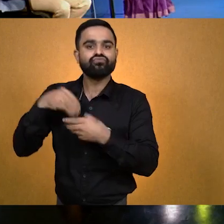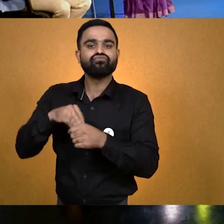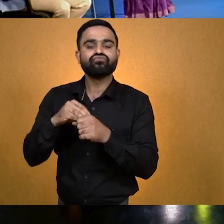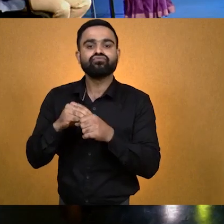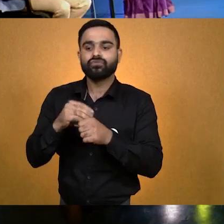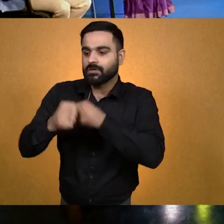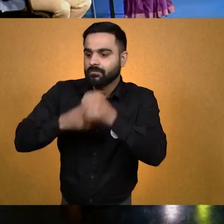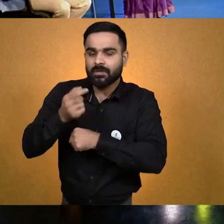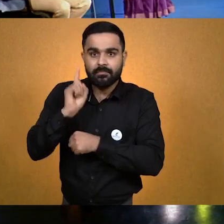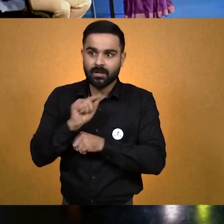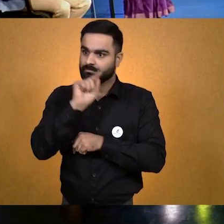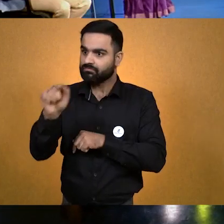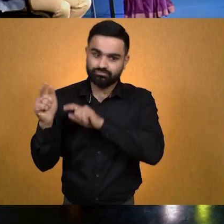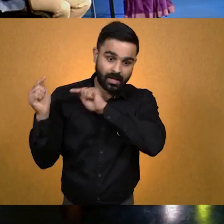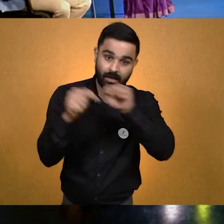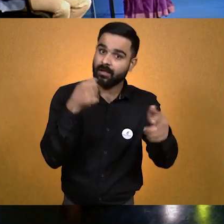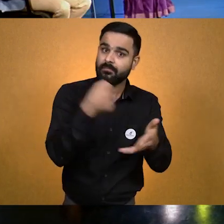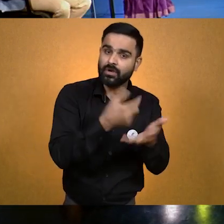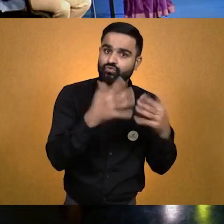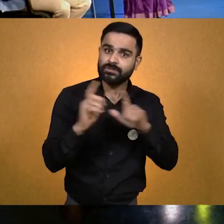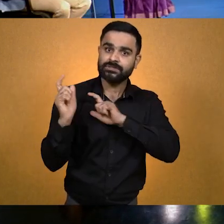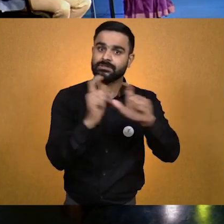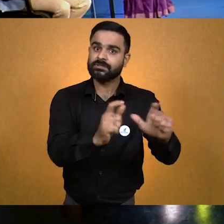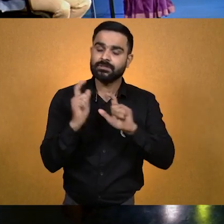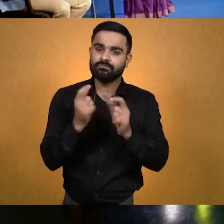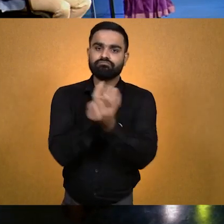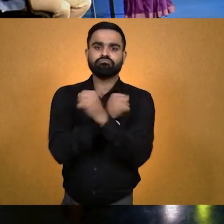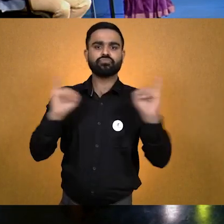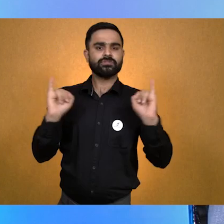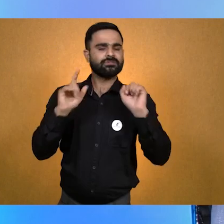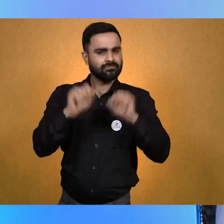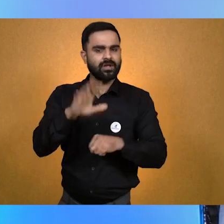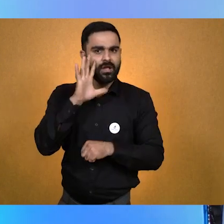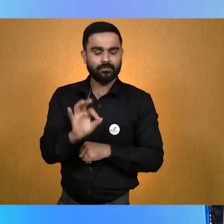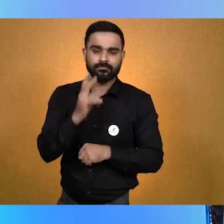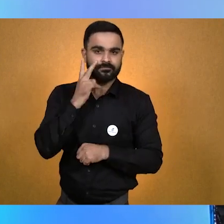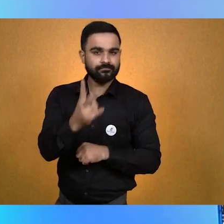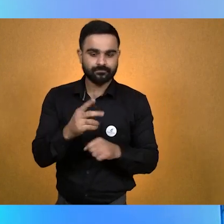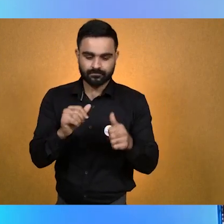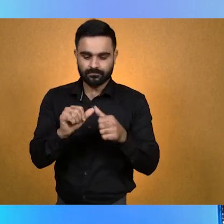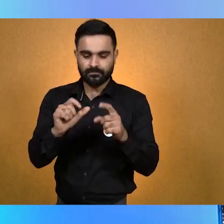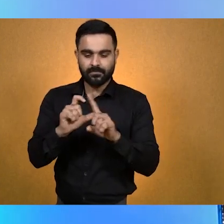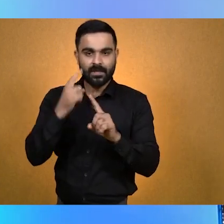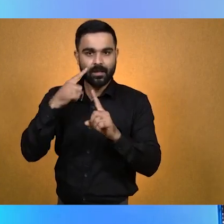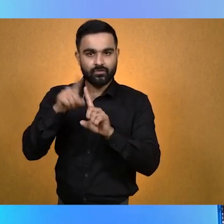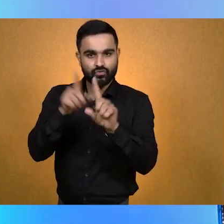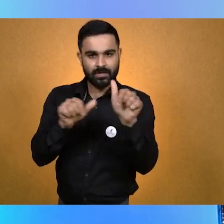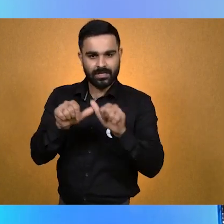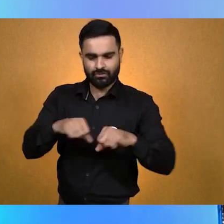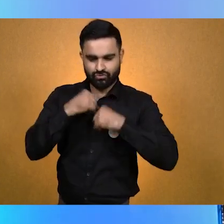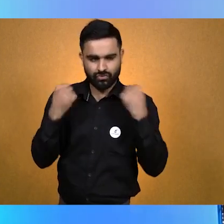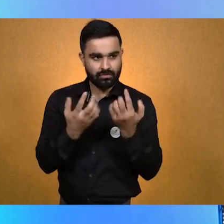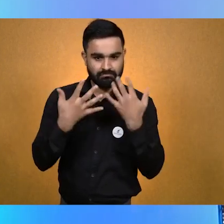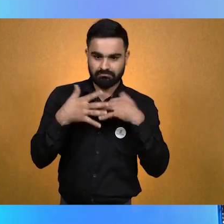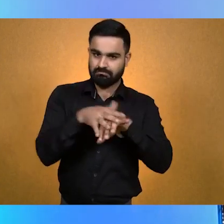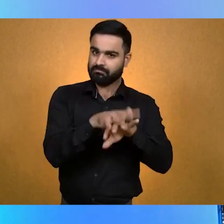राइट, आई मीन वन हैज टू रीच द प्लेस, राइट? एग्जैक्टली, रीच द वेन्यू. इंटरडिपेंडेंट इट इज. Let's, Aditya, dive deeper into the potential of